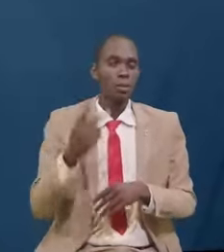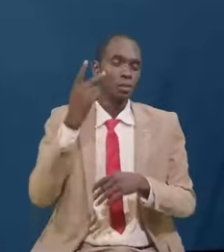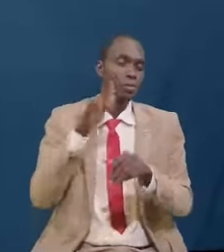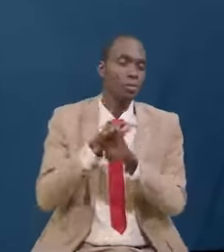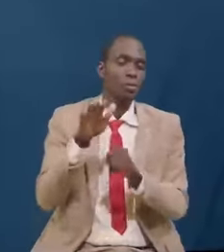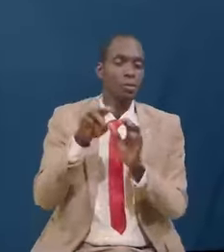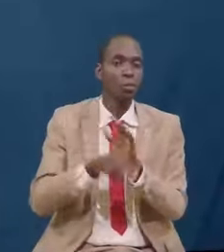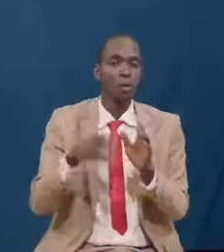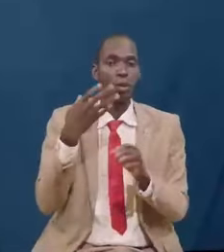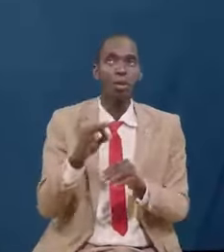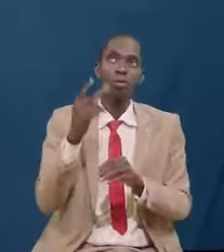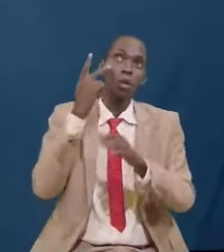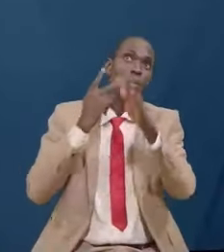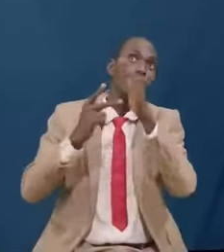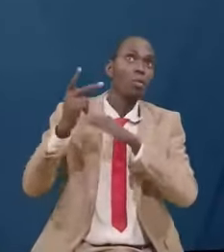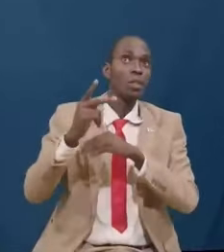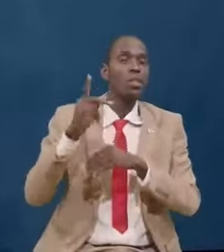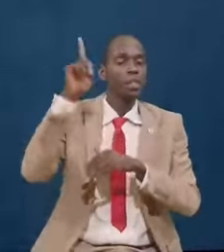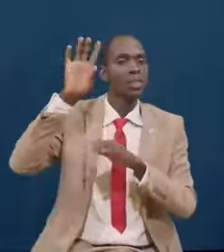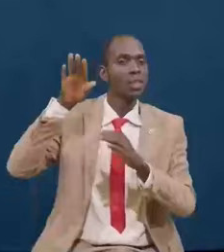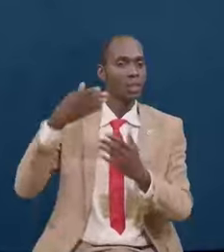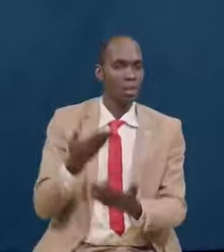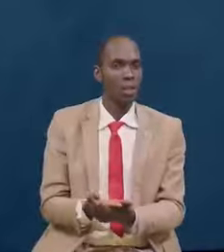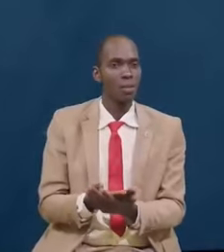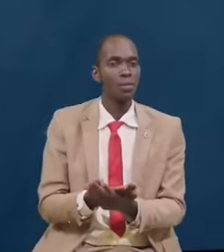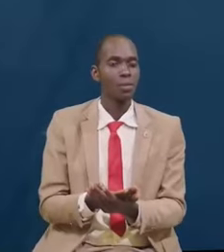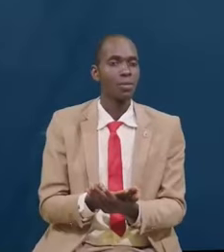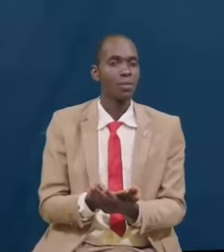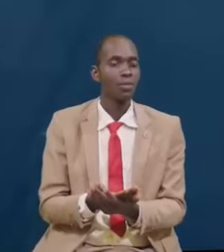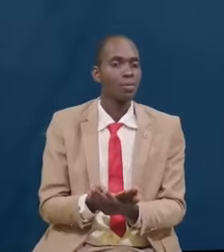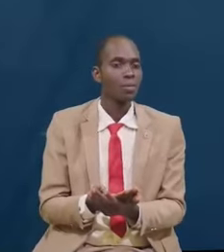À cause de l'accomplissement de la prophétie, il est venu.